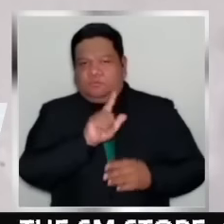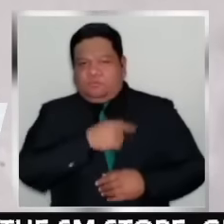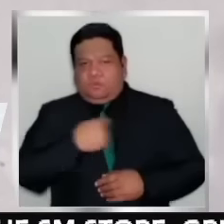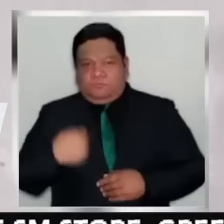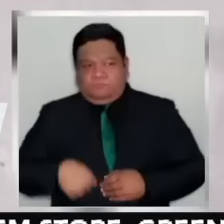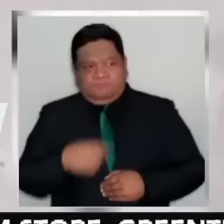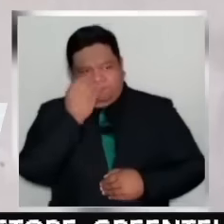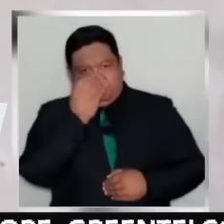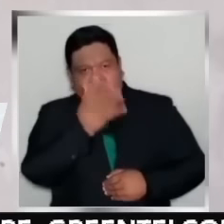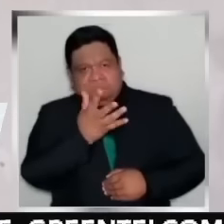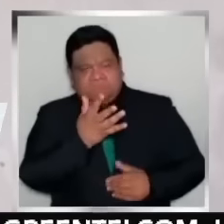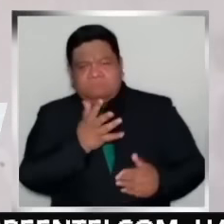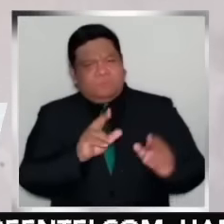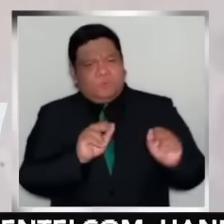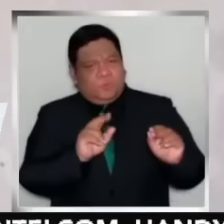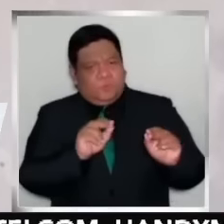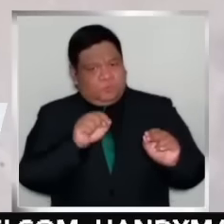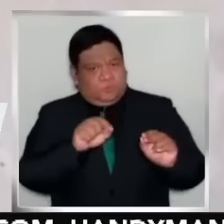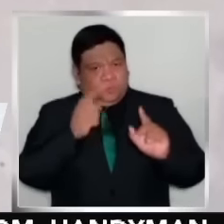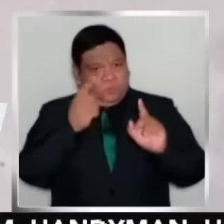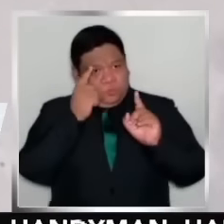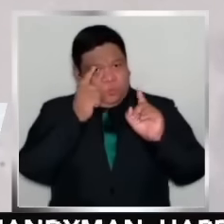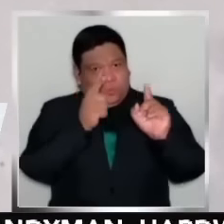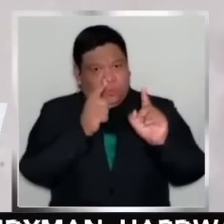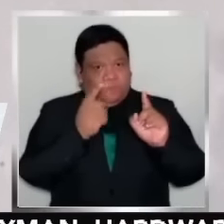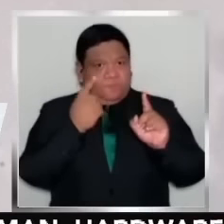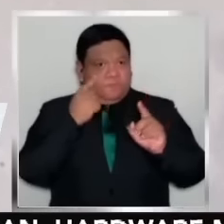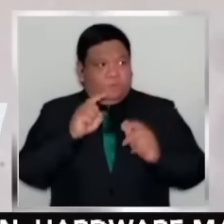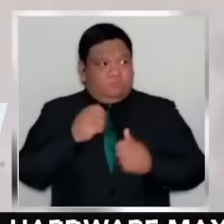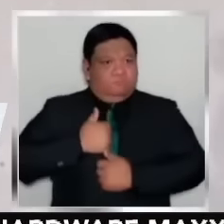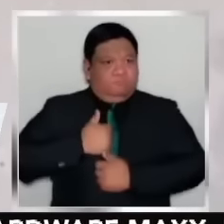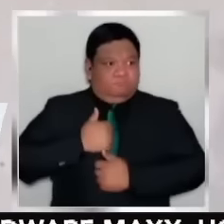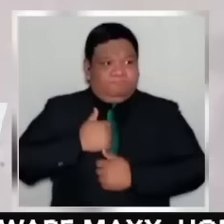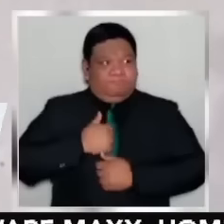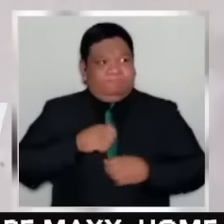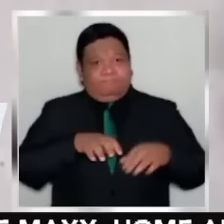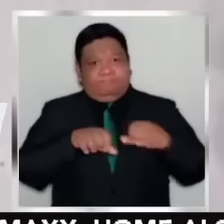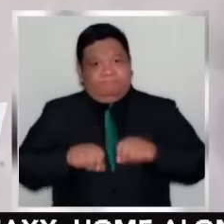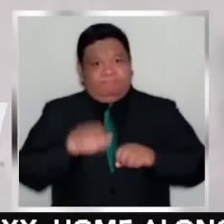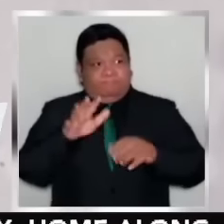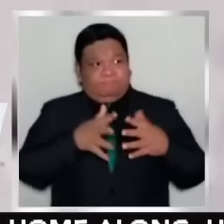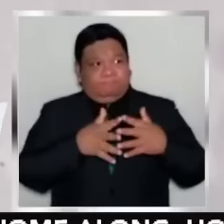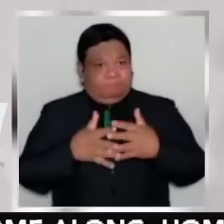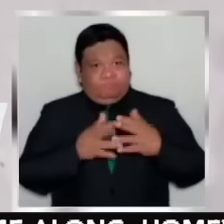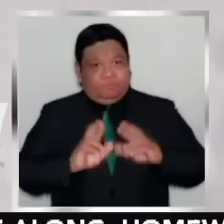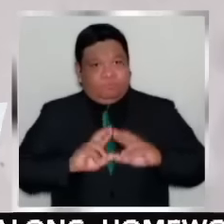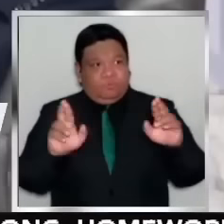these are not intended to be military bases to attack, to